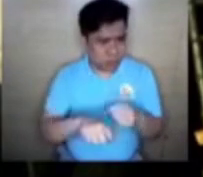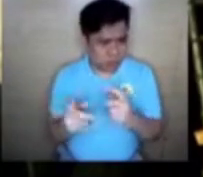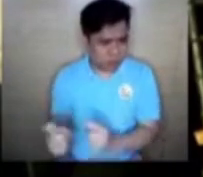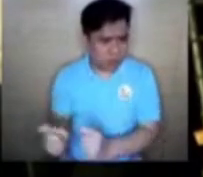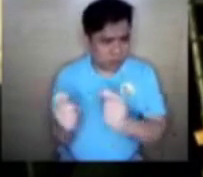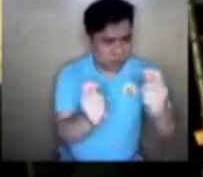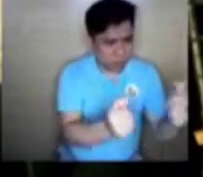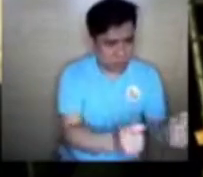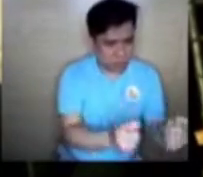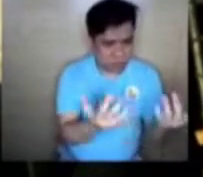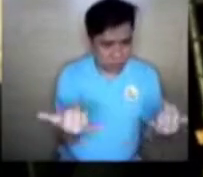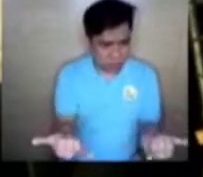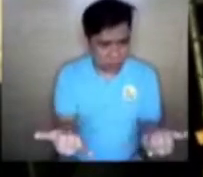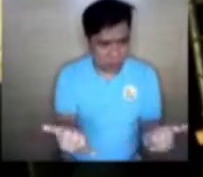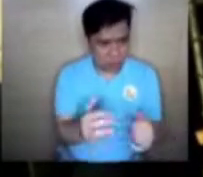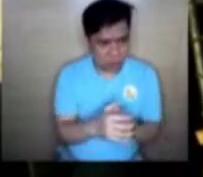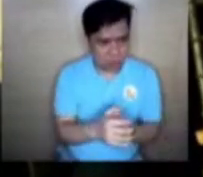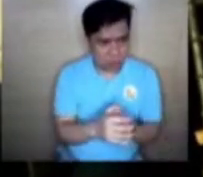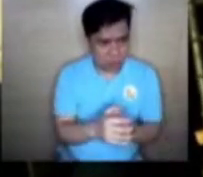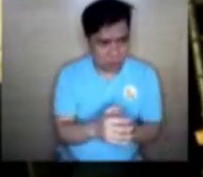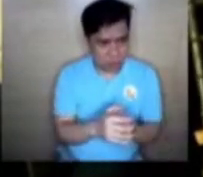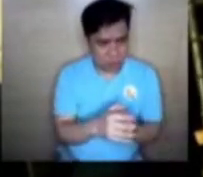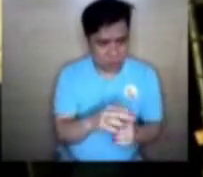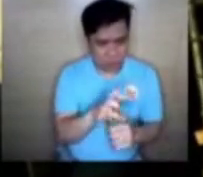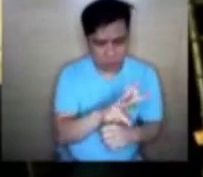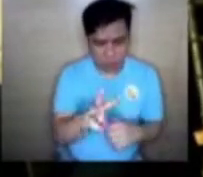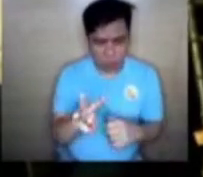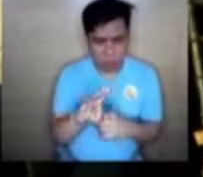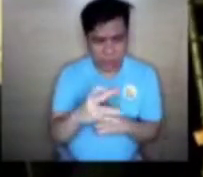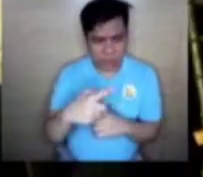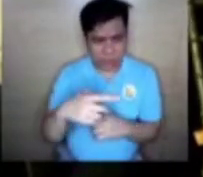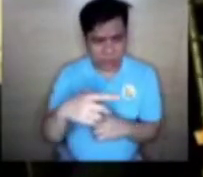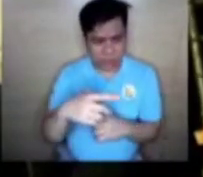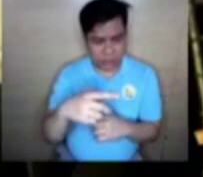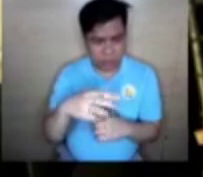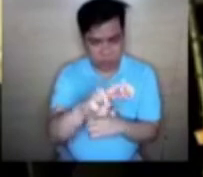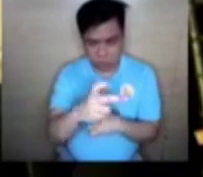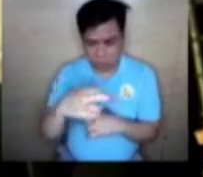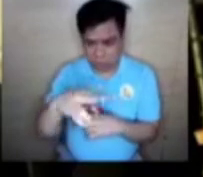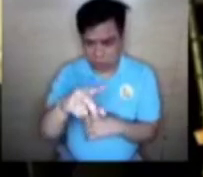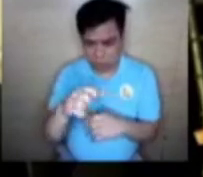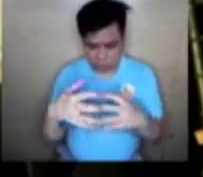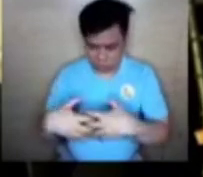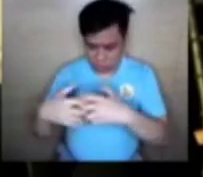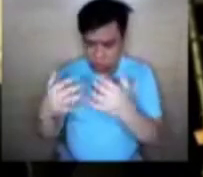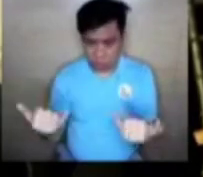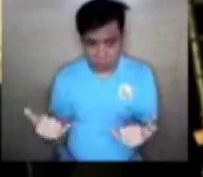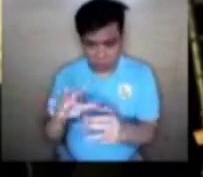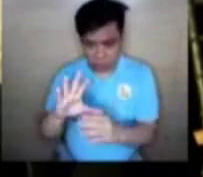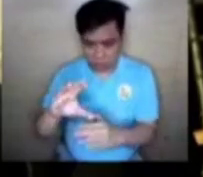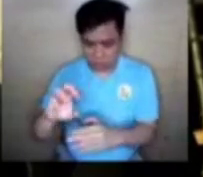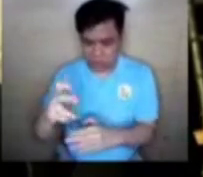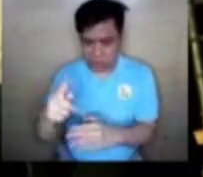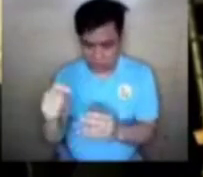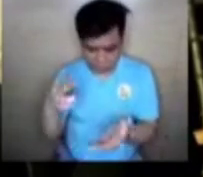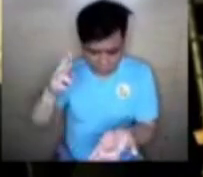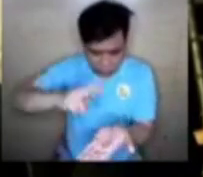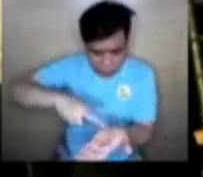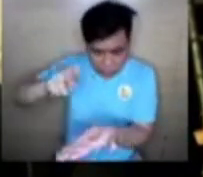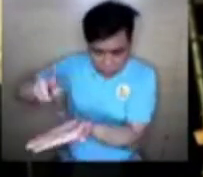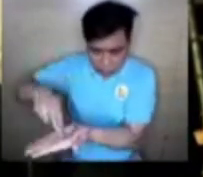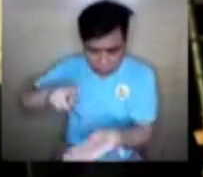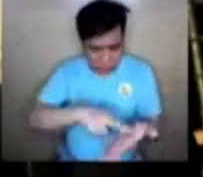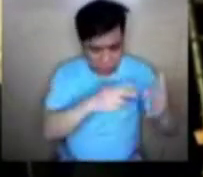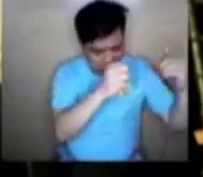o ISFs sa West Bank Rosario. Itatayo ito sa lupa ng syudad. Napirmahan na natin yung USAFRAC